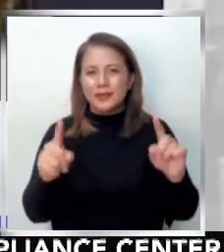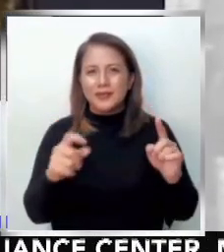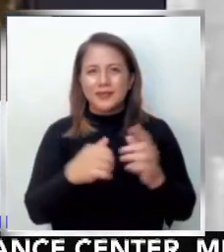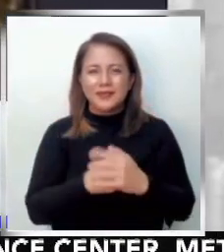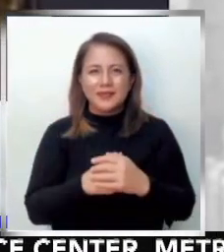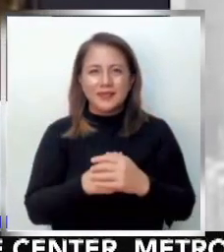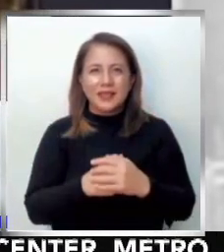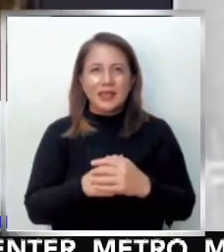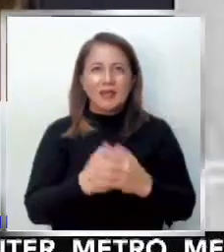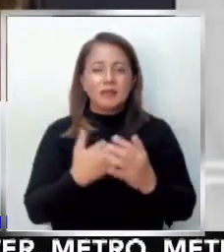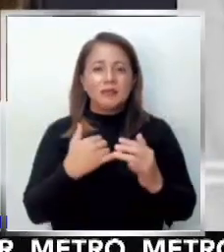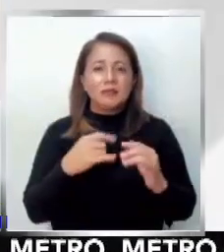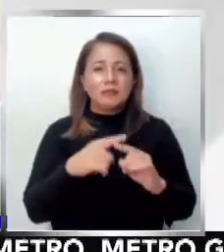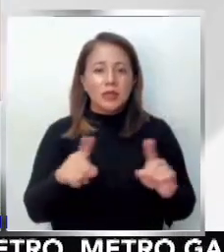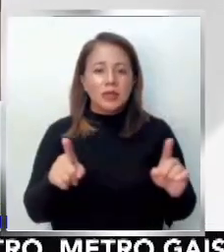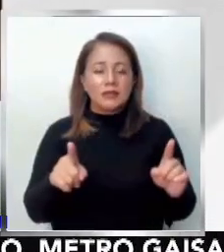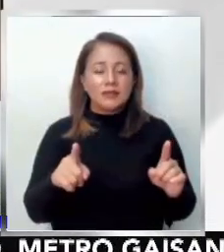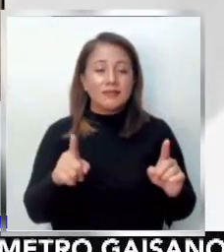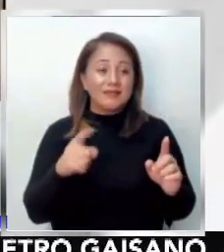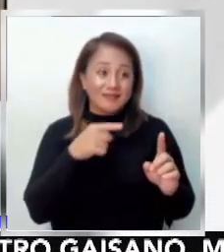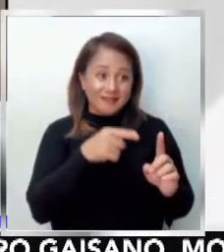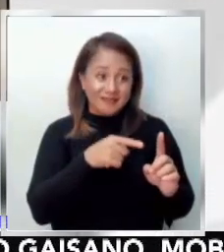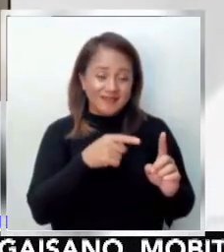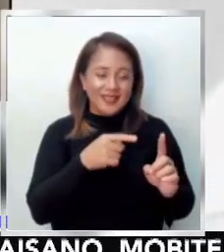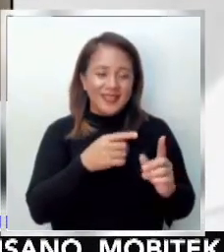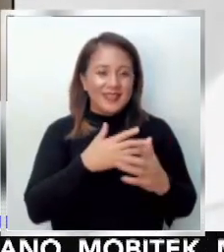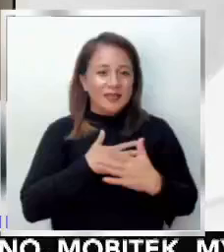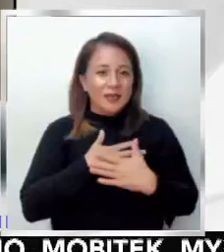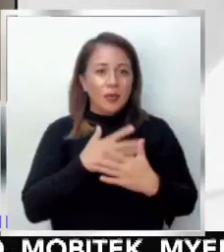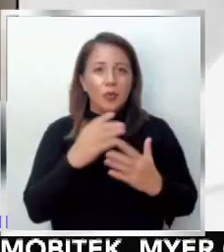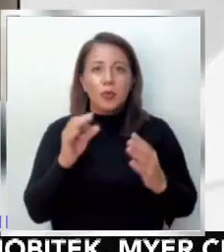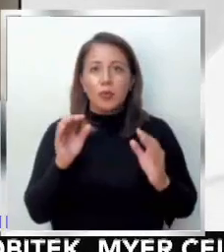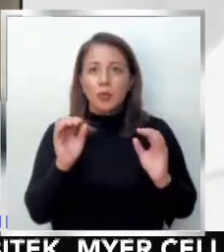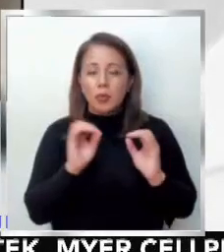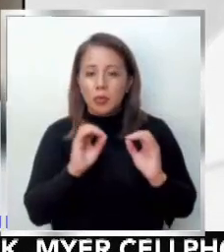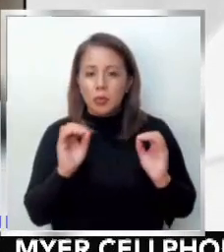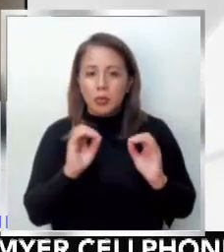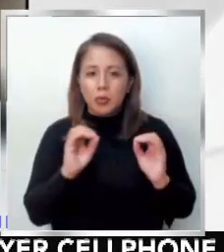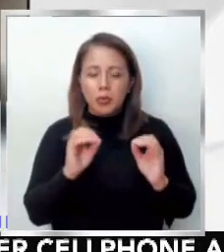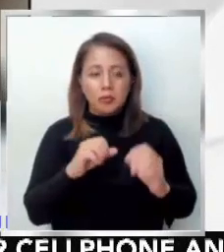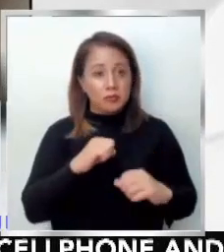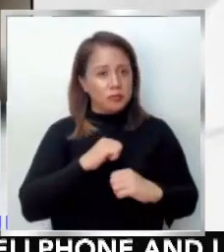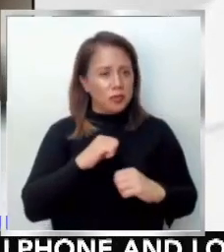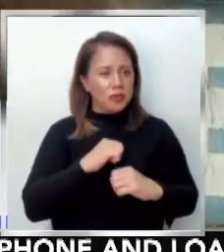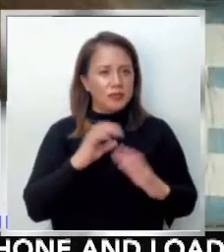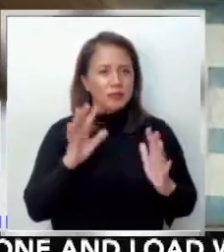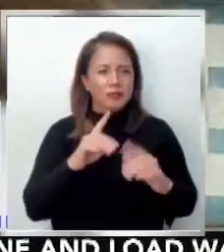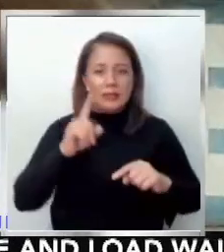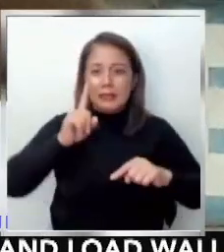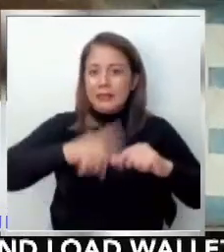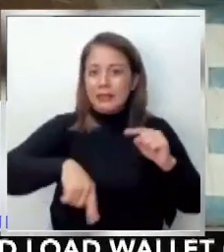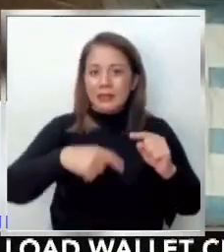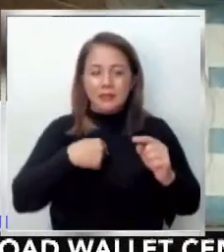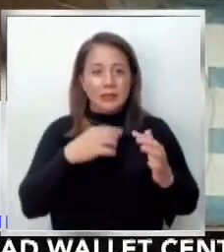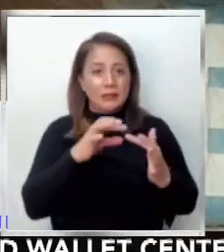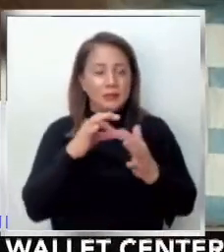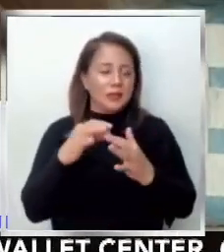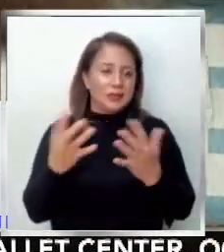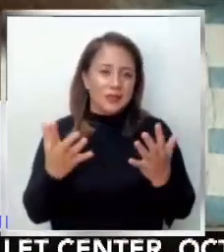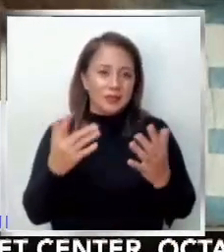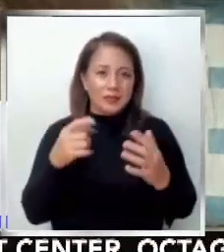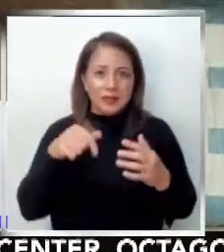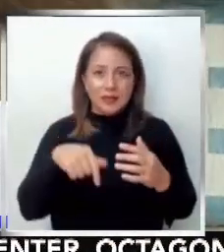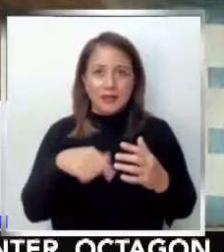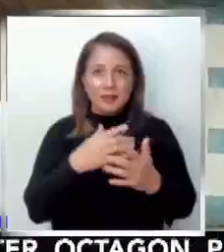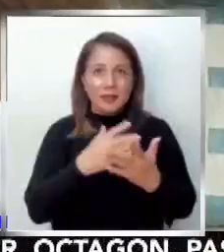ang nakakatuwa rin kay Keisha, wala siyang bahid ng pagmamalaki. Hindi ko po masabi na special ako sa part na yon dahil